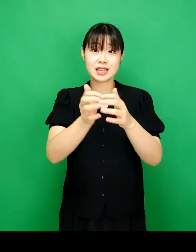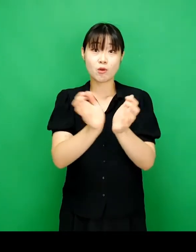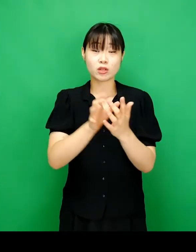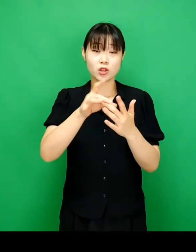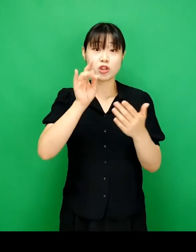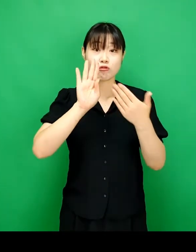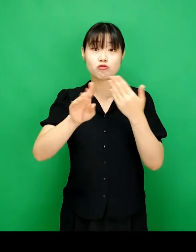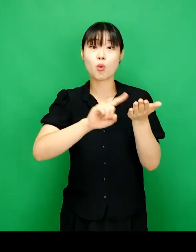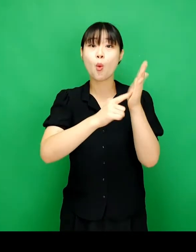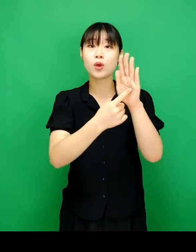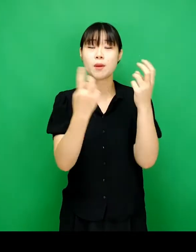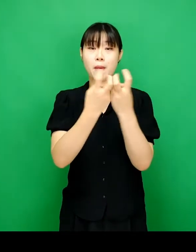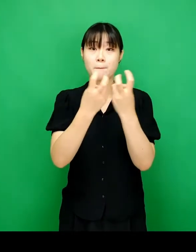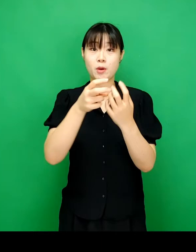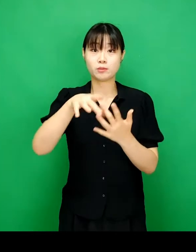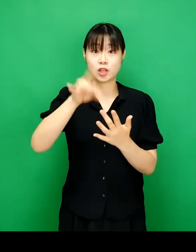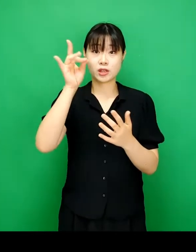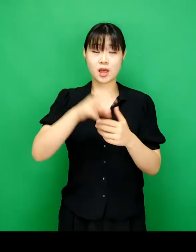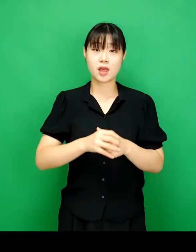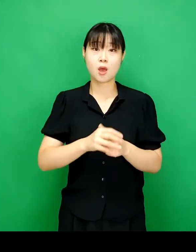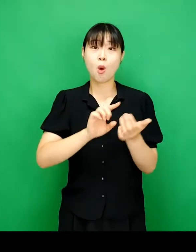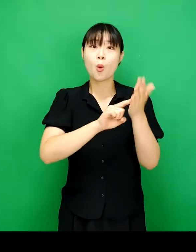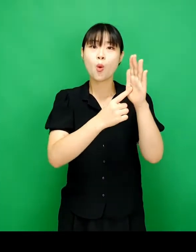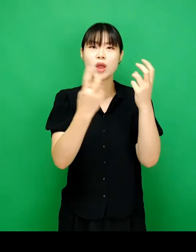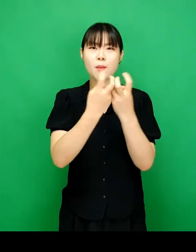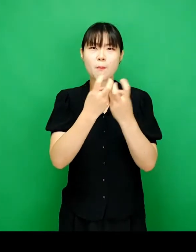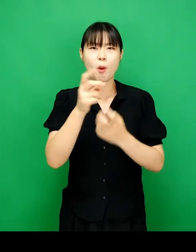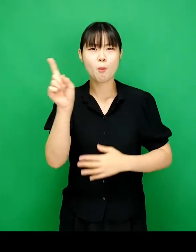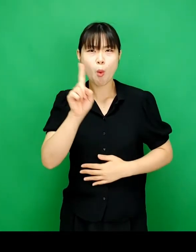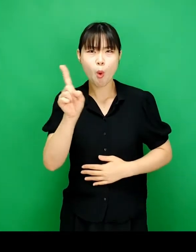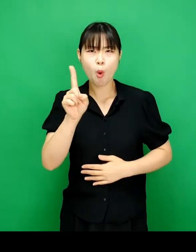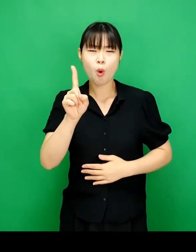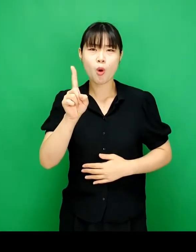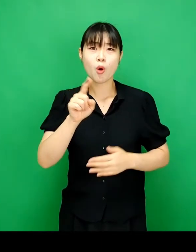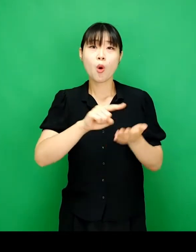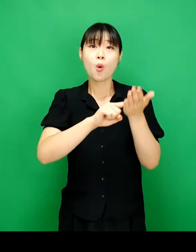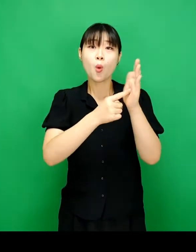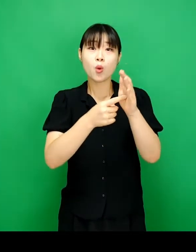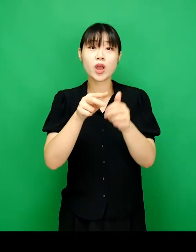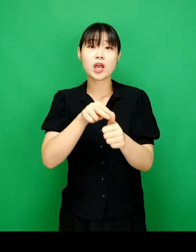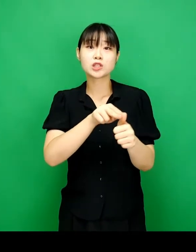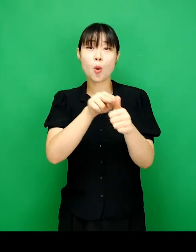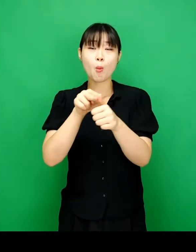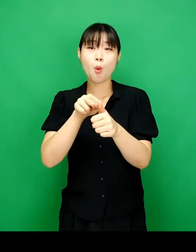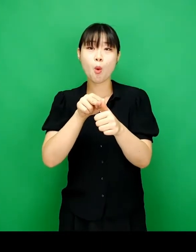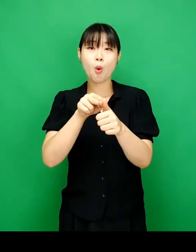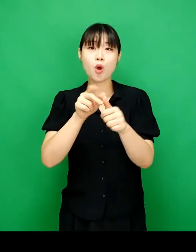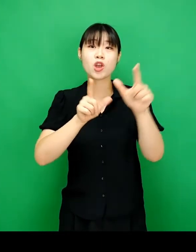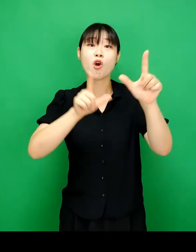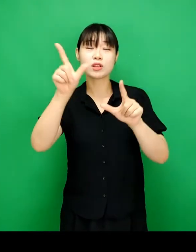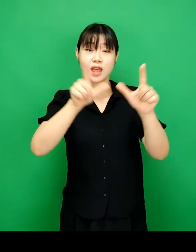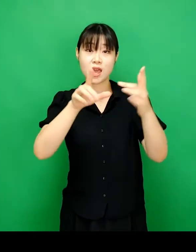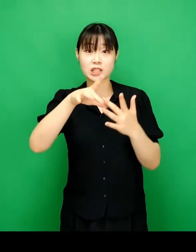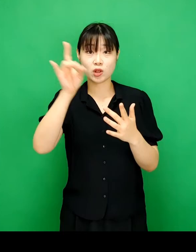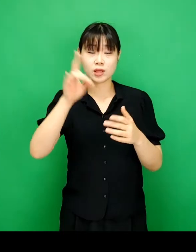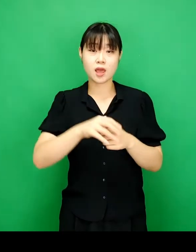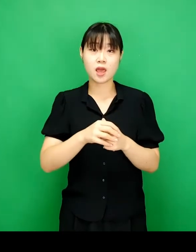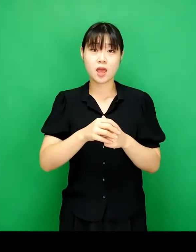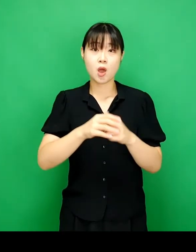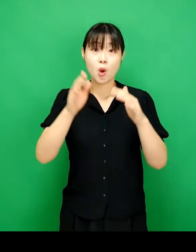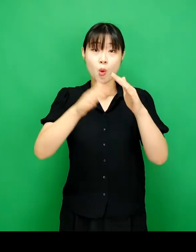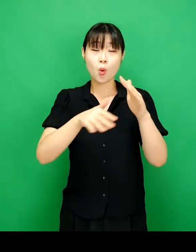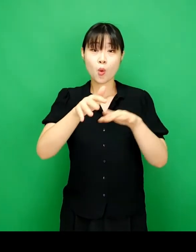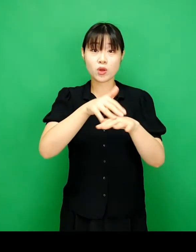청구 기관을 선택한 뒤 공개 방법을 선택합니다. 공개 방법이란 공개될 정보의 형태를